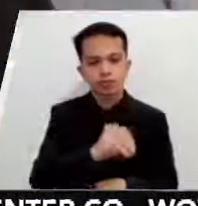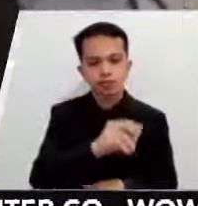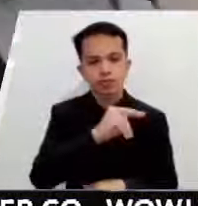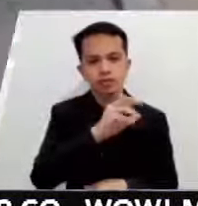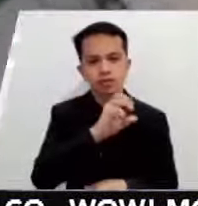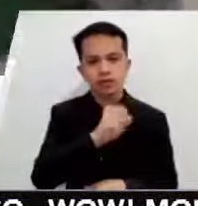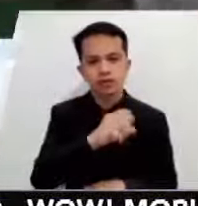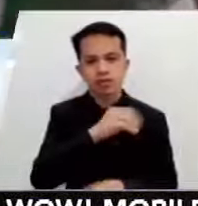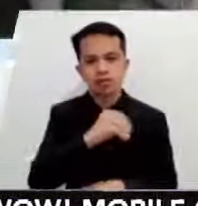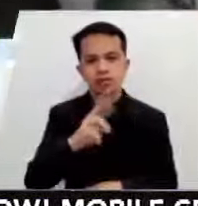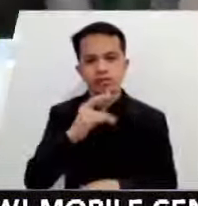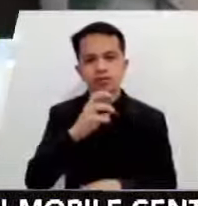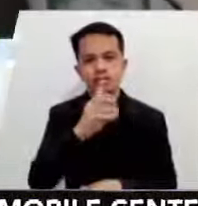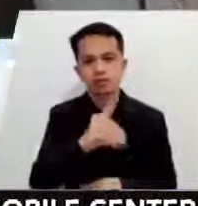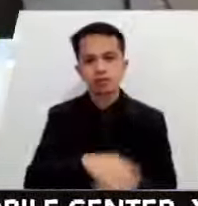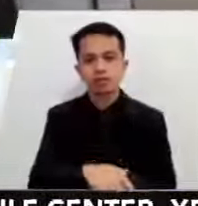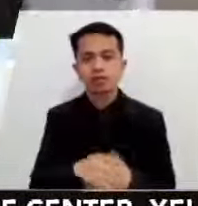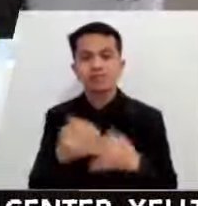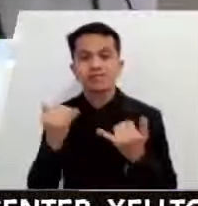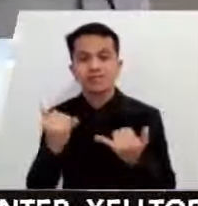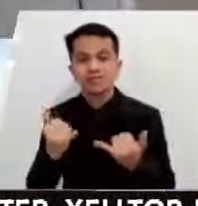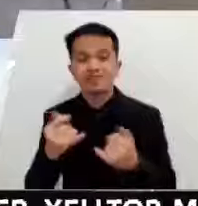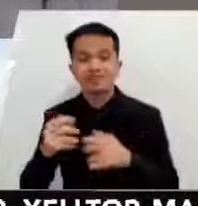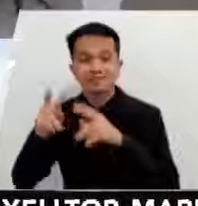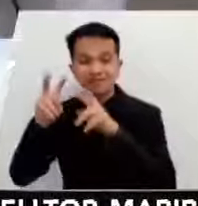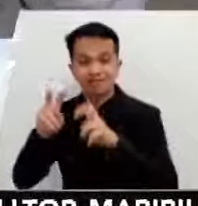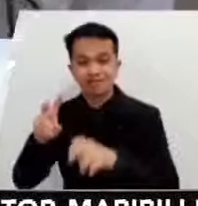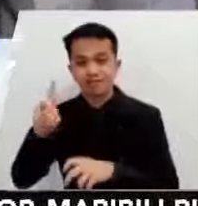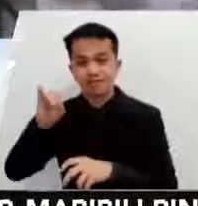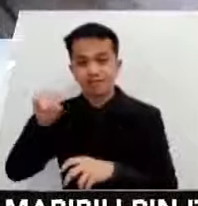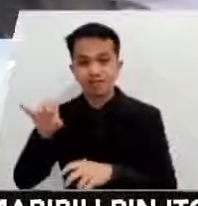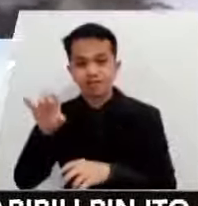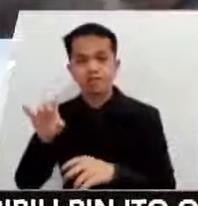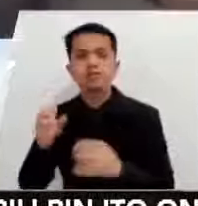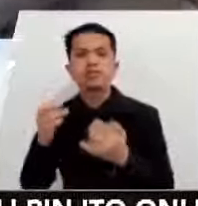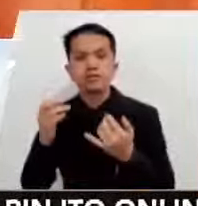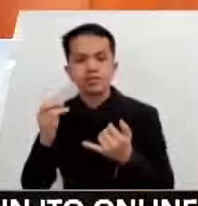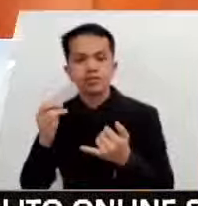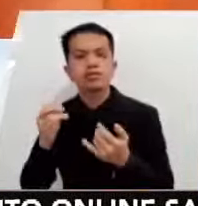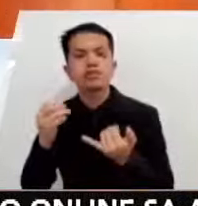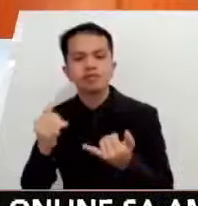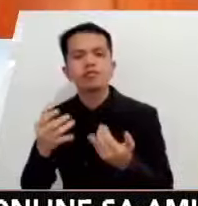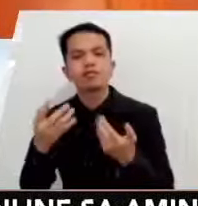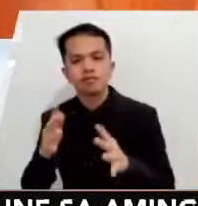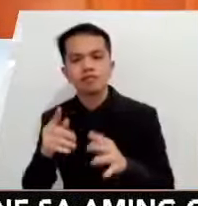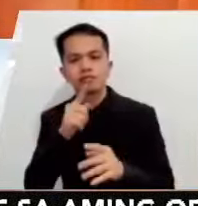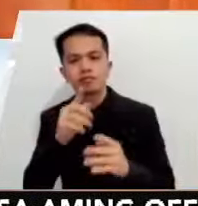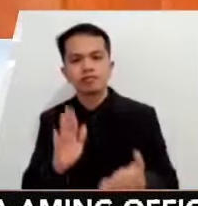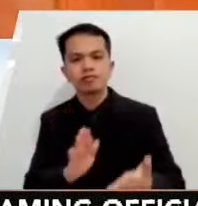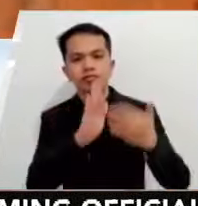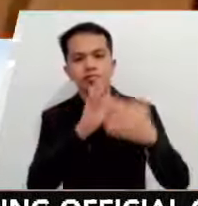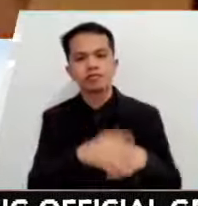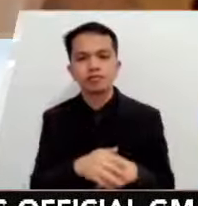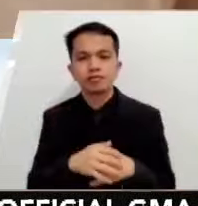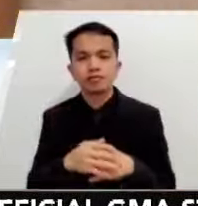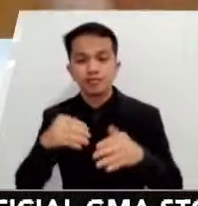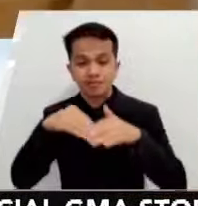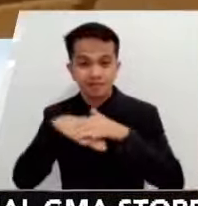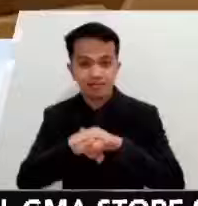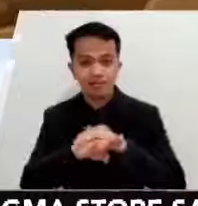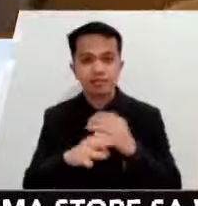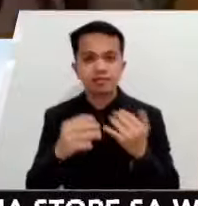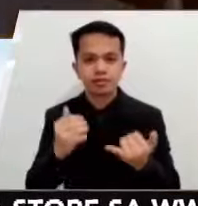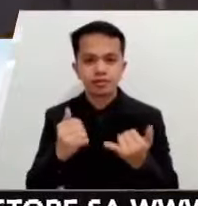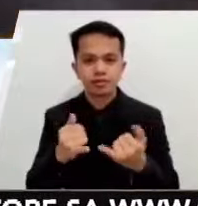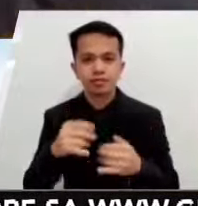po sa preliminary investigation ng DOJ, muling nakaharap ni Mulac sina Nones at Cruz. Pagpasok ng dalawa, napatayo si Mulac